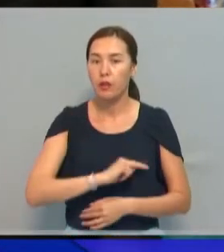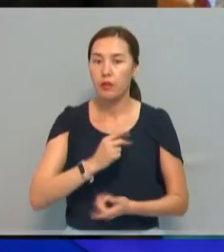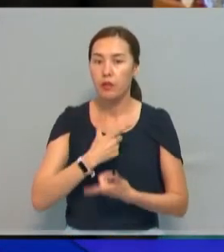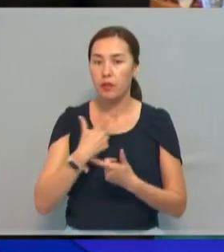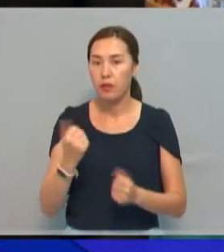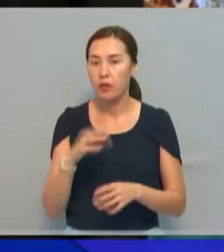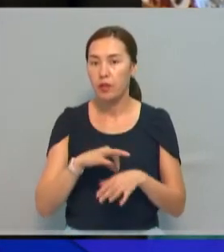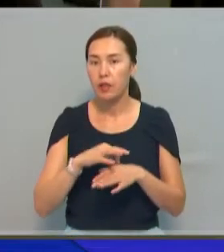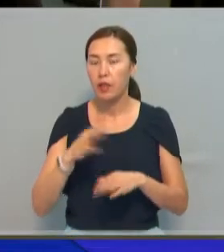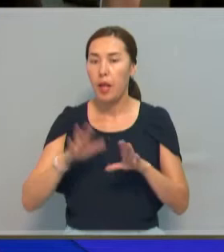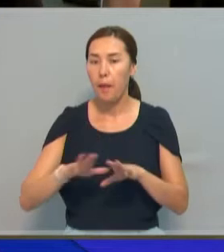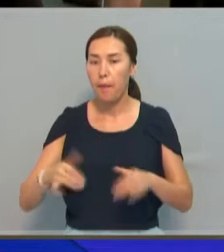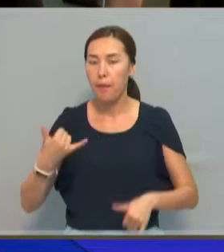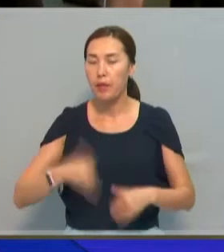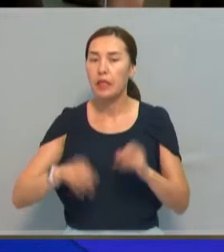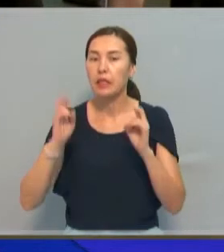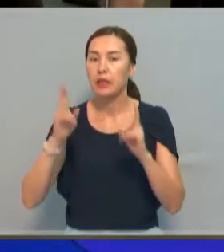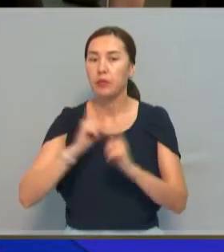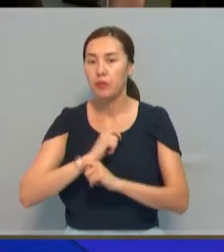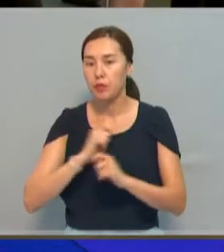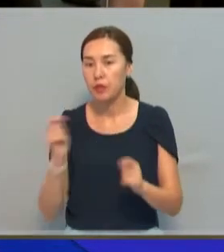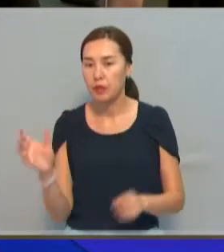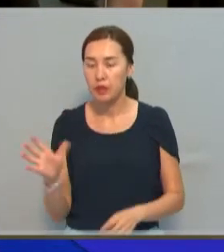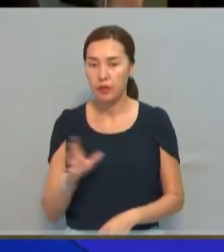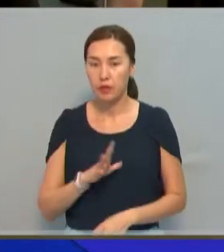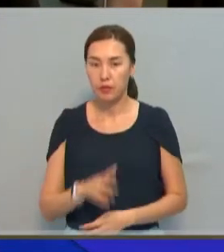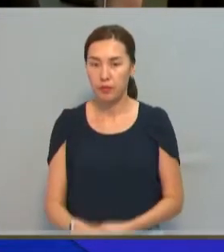еленіп, жетекшілер мен шәкірттер арнайы алғыс хаттар мен